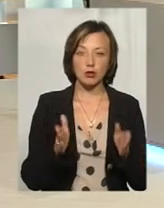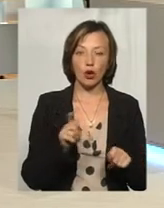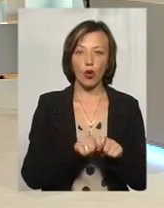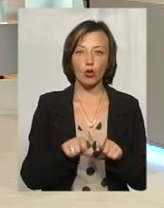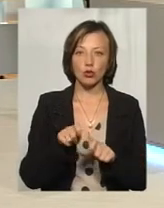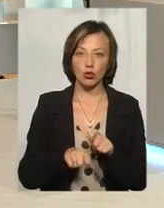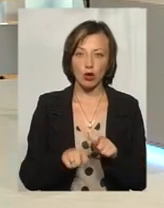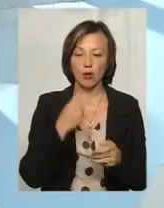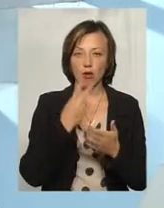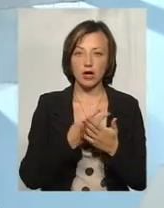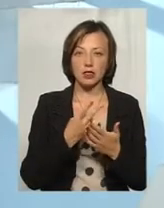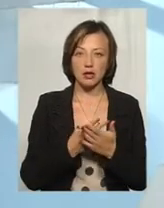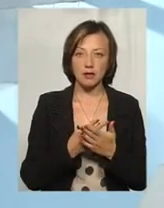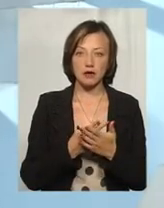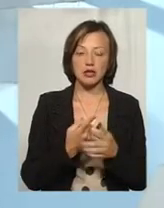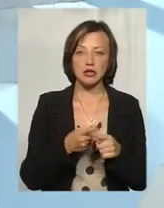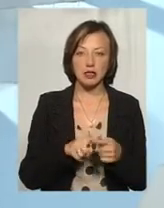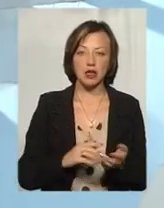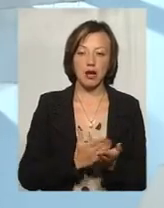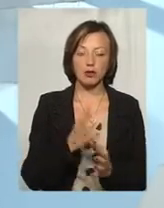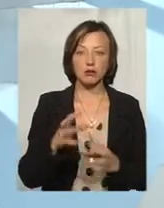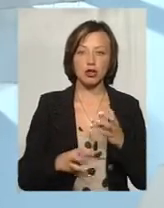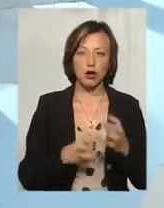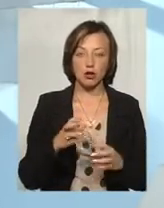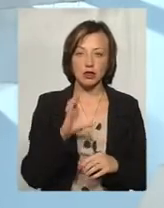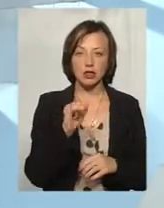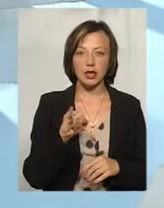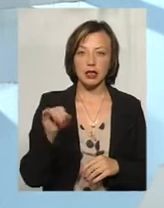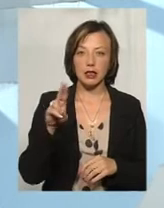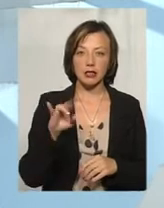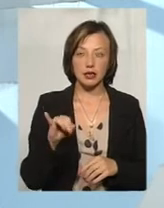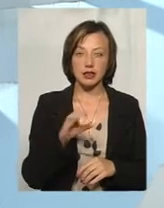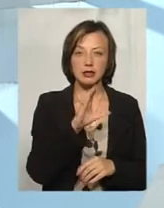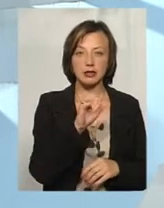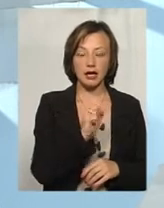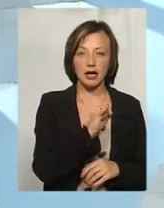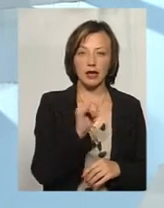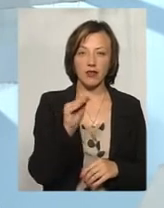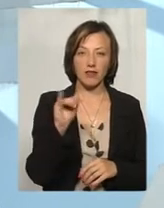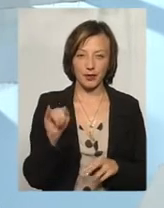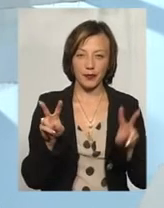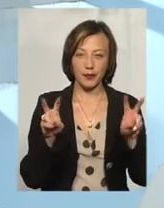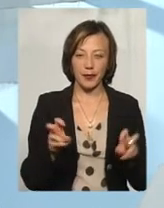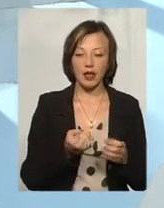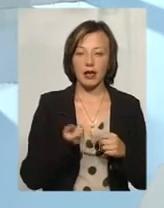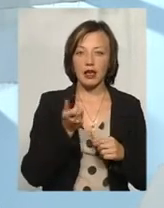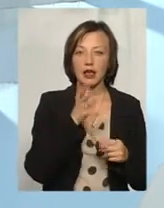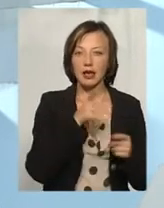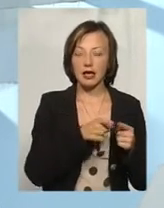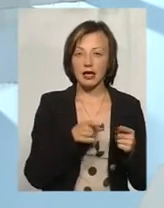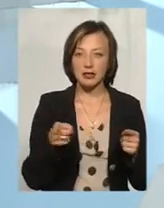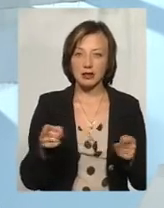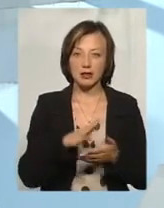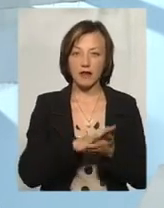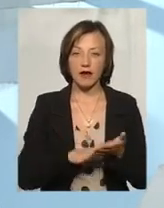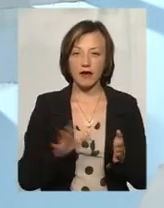контроль показників оцих якостей міжнародних САІДІ і САІФІ. Тобто кількість і тривалість перерв в електропостачанні,